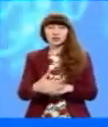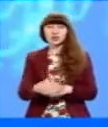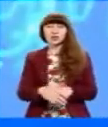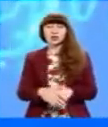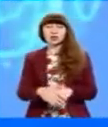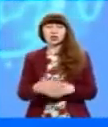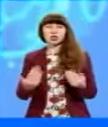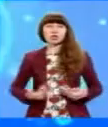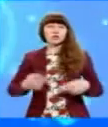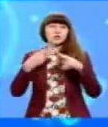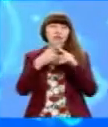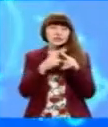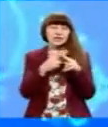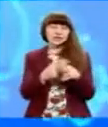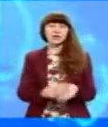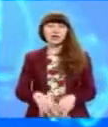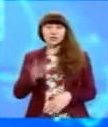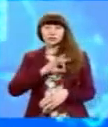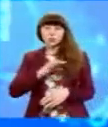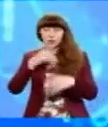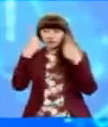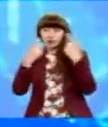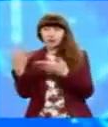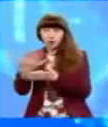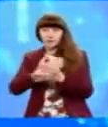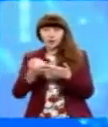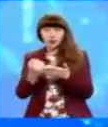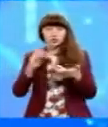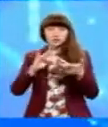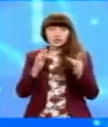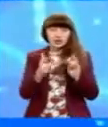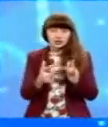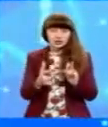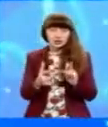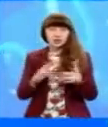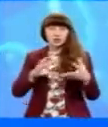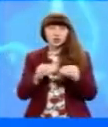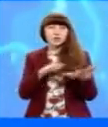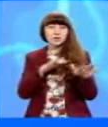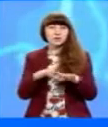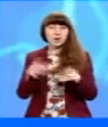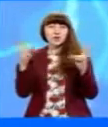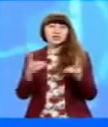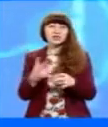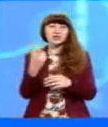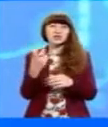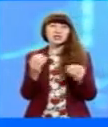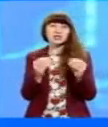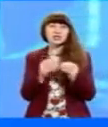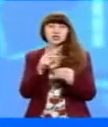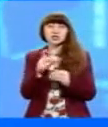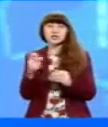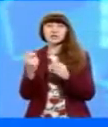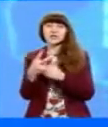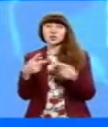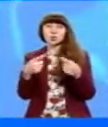ұстады. Алаяқтар әлеуметтік желідегі азаматтардың жеке мәліметтерін пайдаланып онлайн несие рәсімдеген.